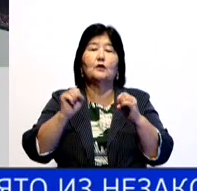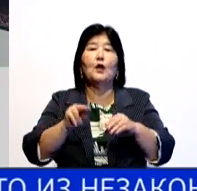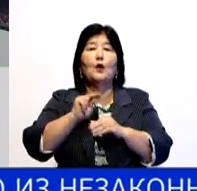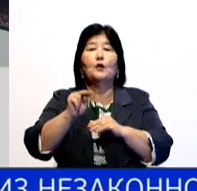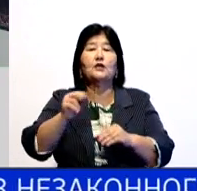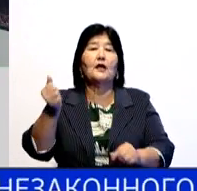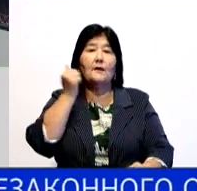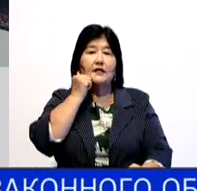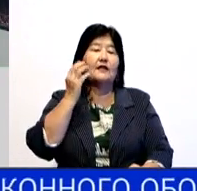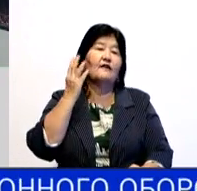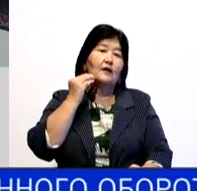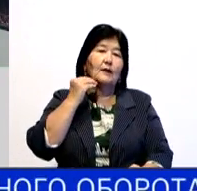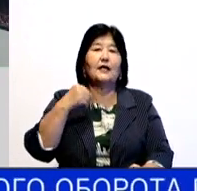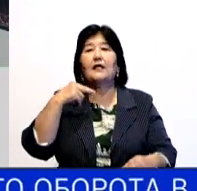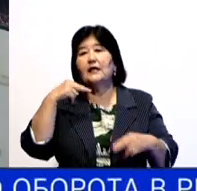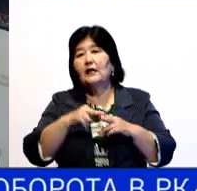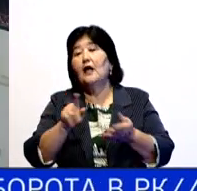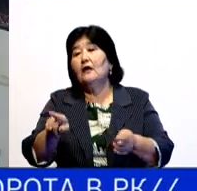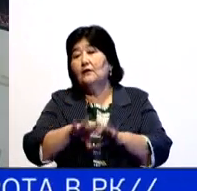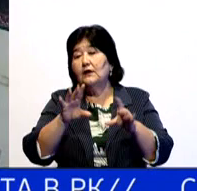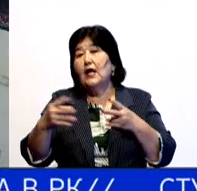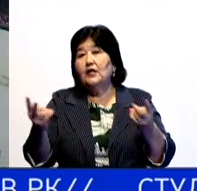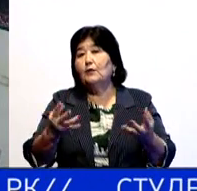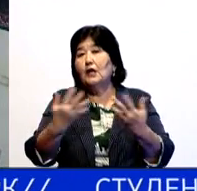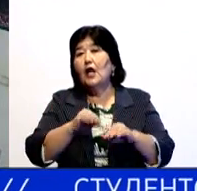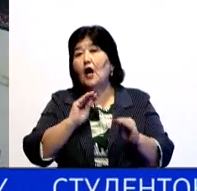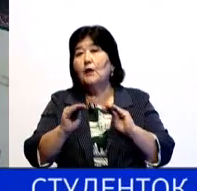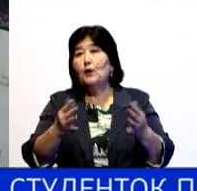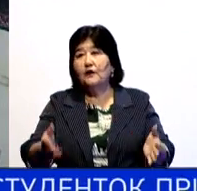Алматы. Приложил много сил для оснащения этих отделений необходимым оборудованием.